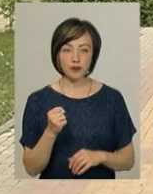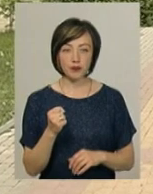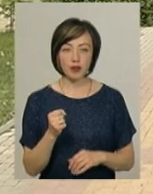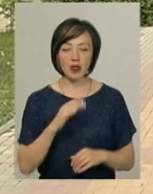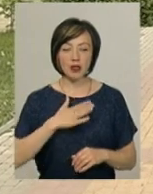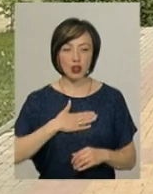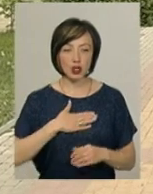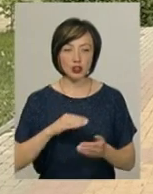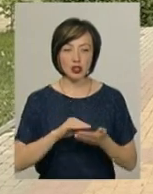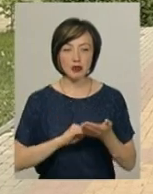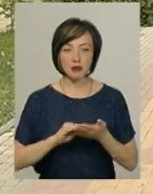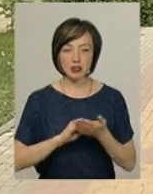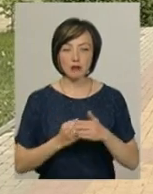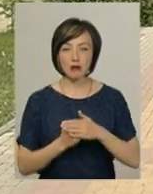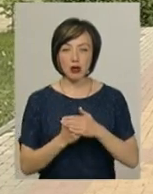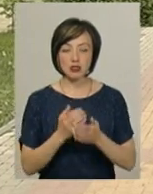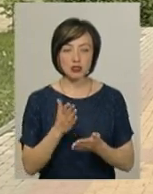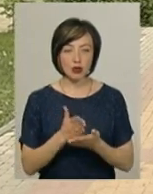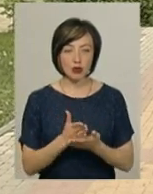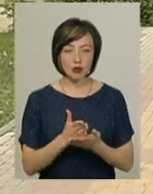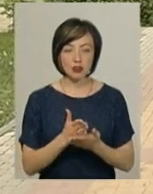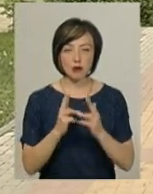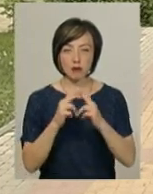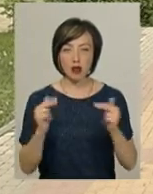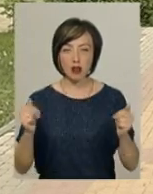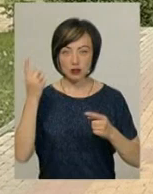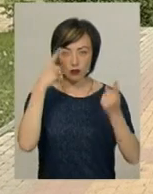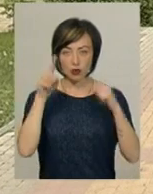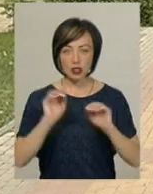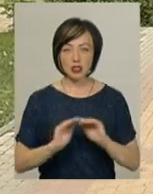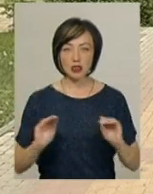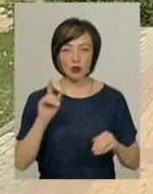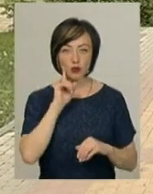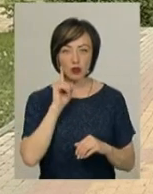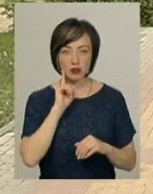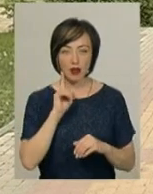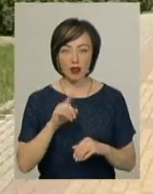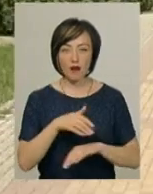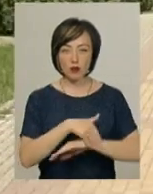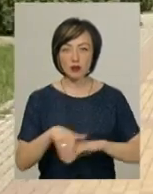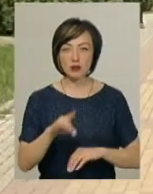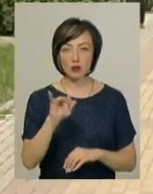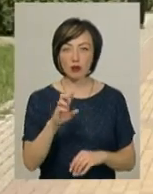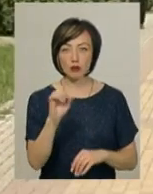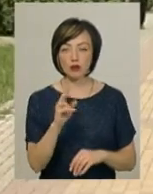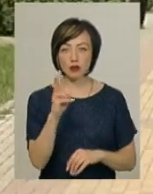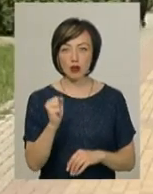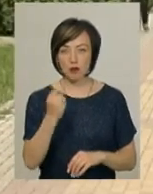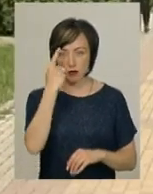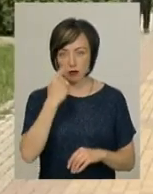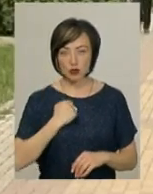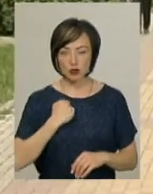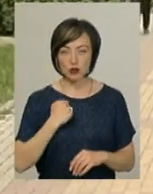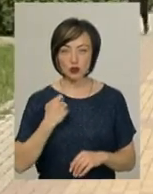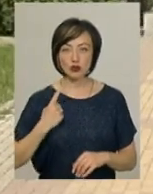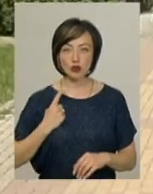на нашій репетиційній базі, яка знаходиться в Палаці творчості дітей та юнацтва на Прибузькій. Позвонив сторож, який